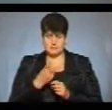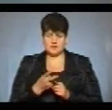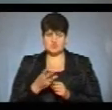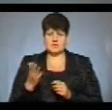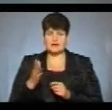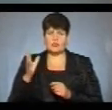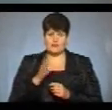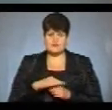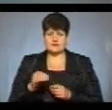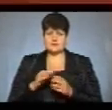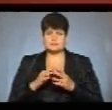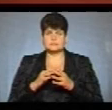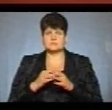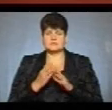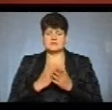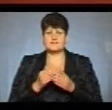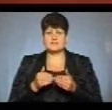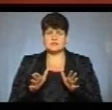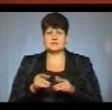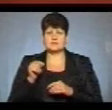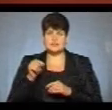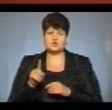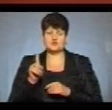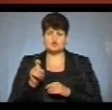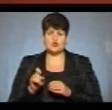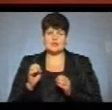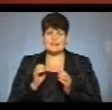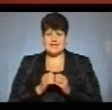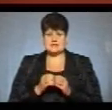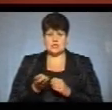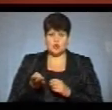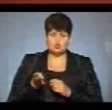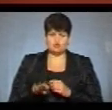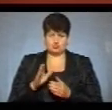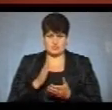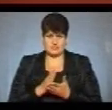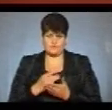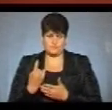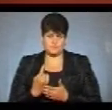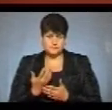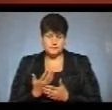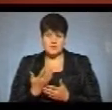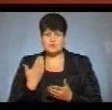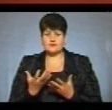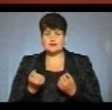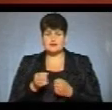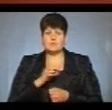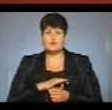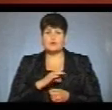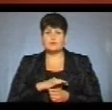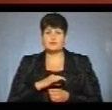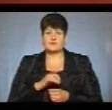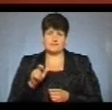в населених пунктах відкрита, таких у них 1110 штук. Якщо взяти по споживацьких, в нас споживачів